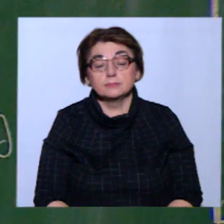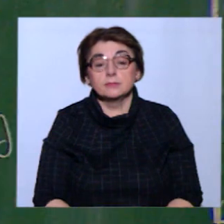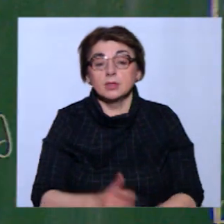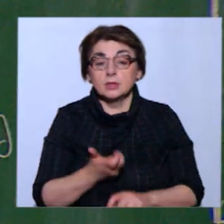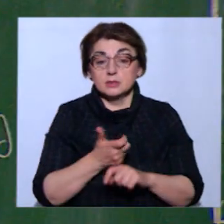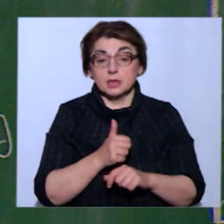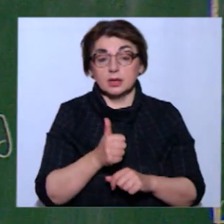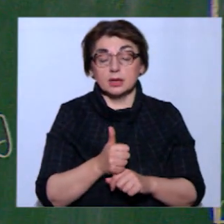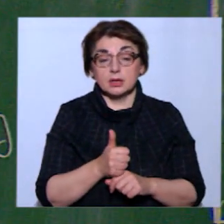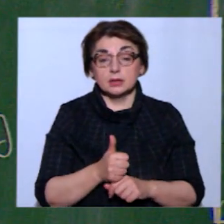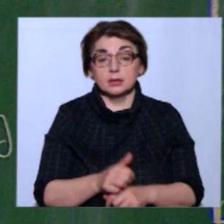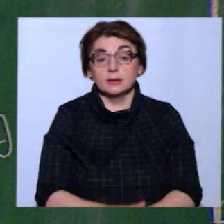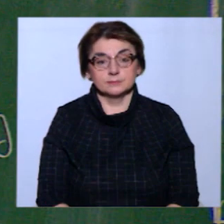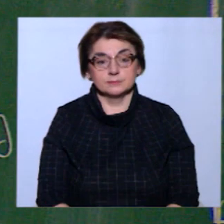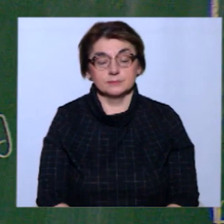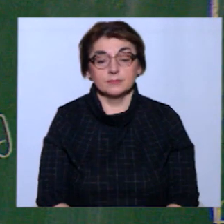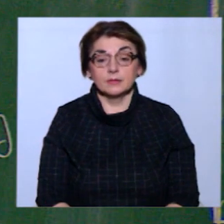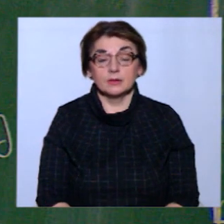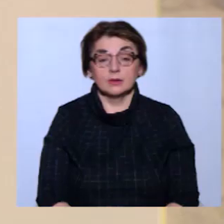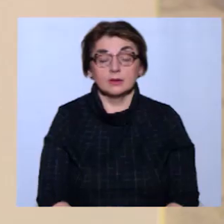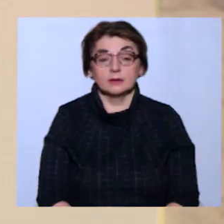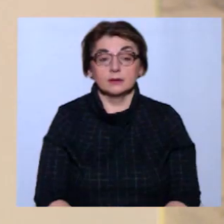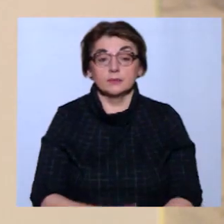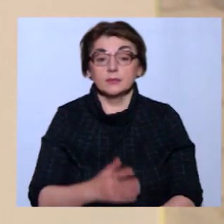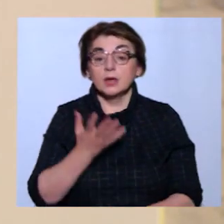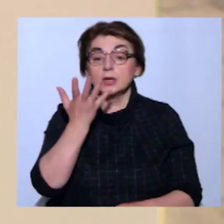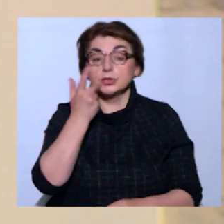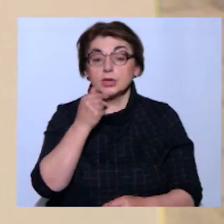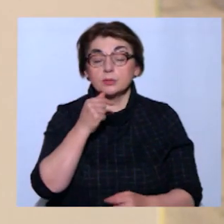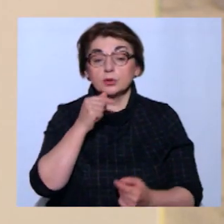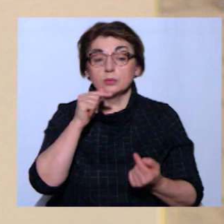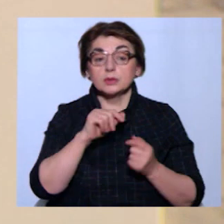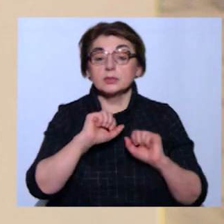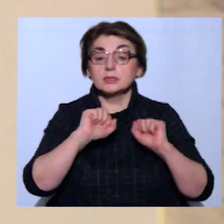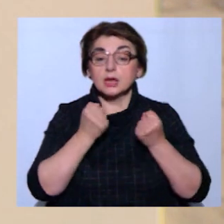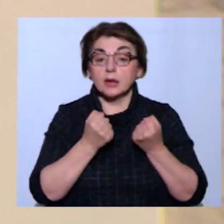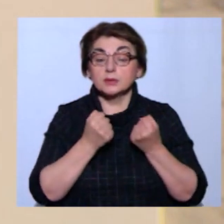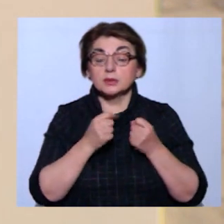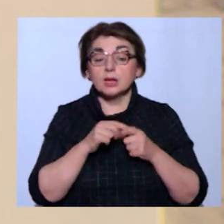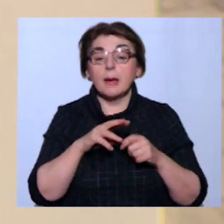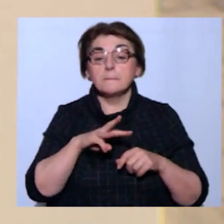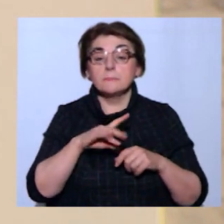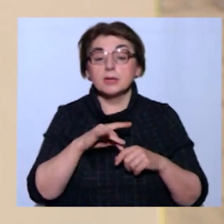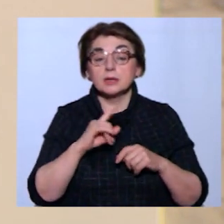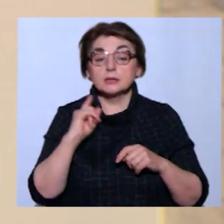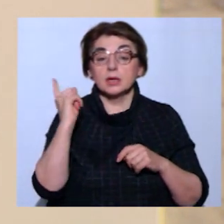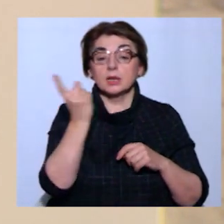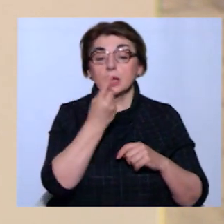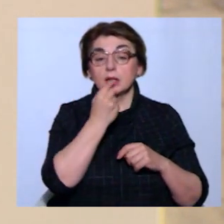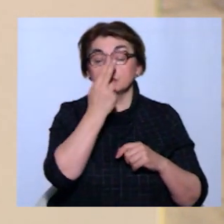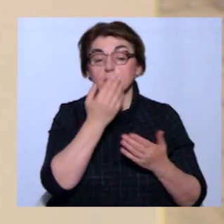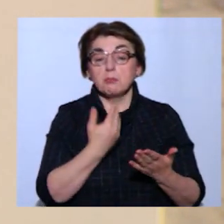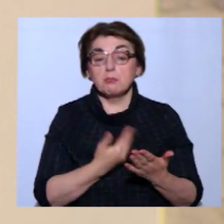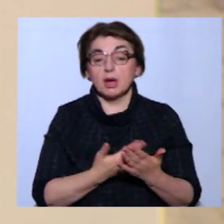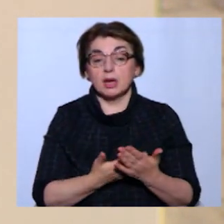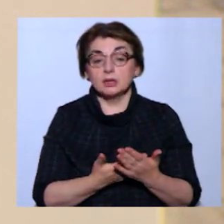ძალიან კარგი. ესე იგი, შეფერილობის ცვლა, ზამთრის ძილი და მიგრაცია გარემოსთან შეგუების